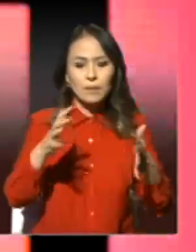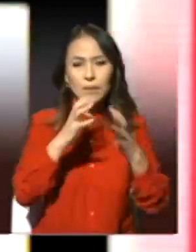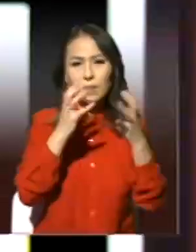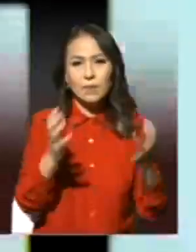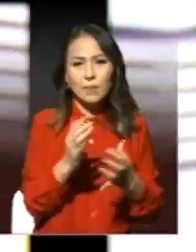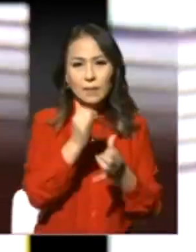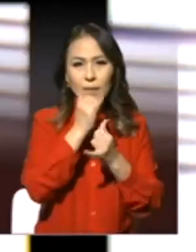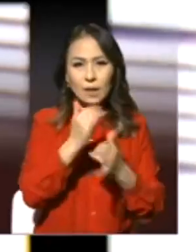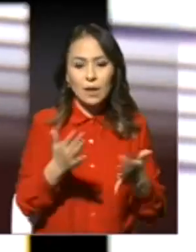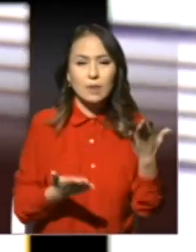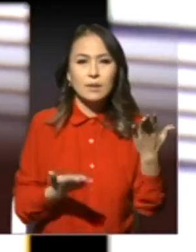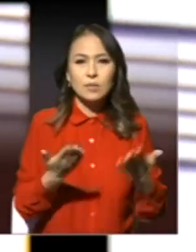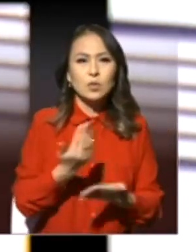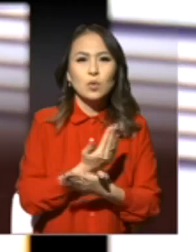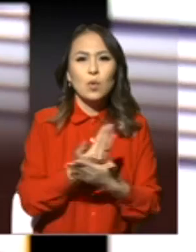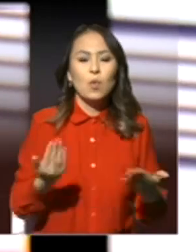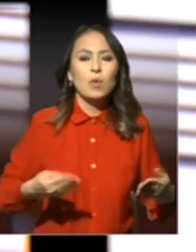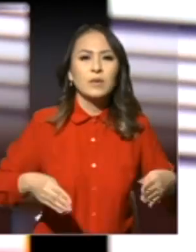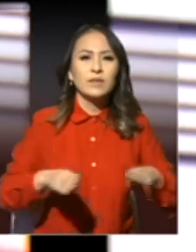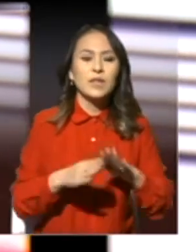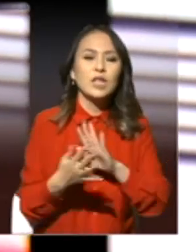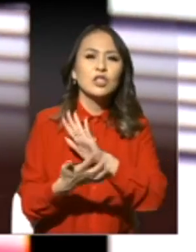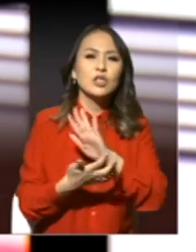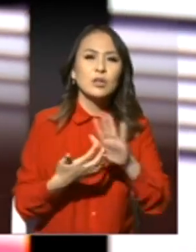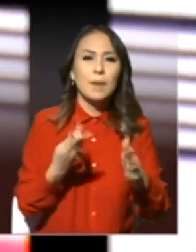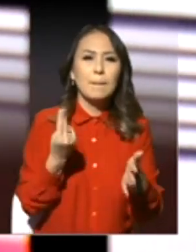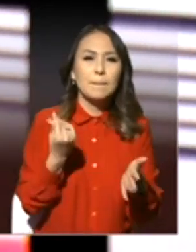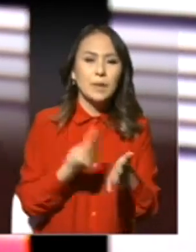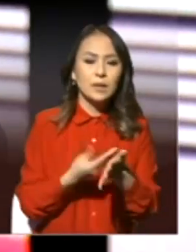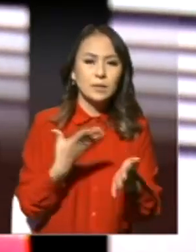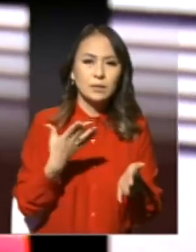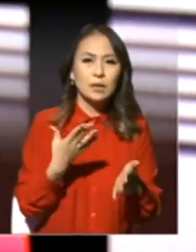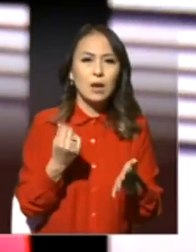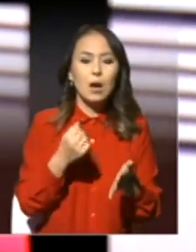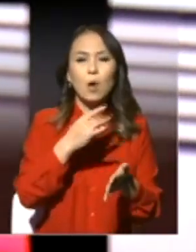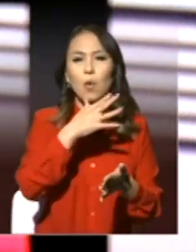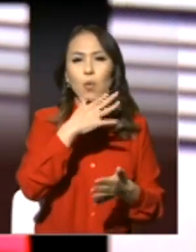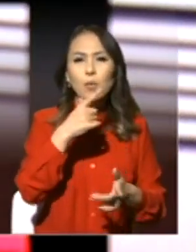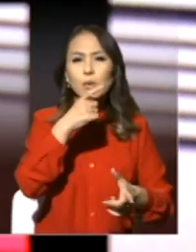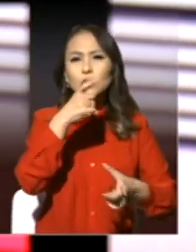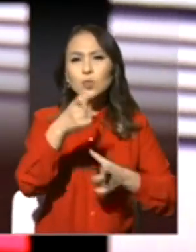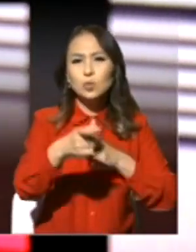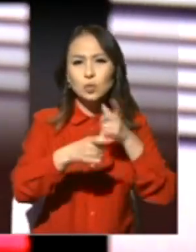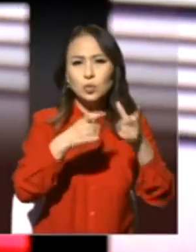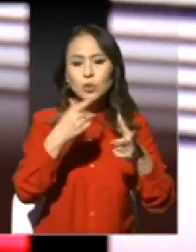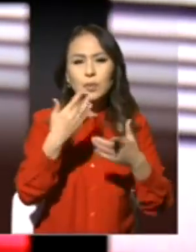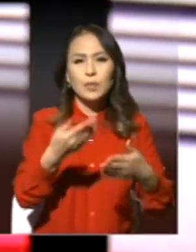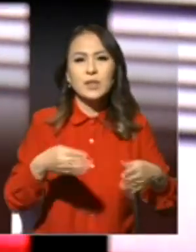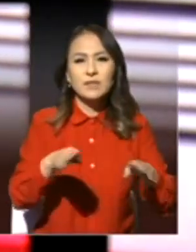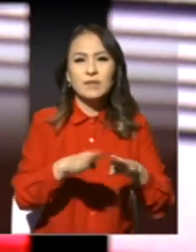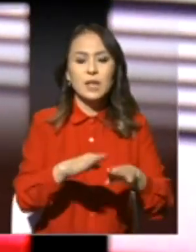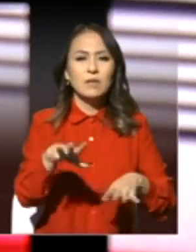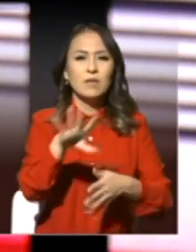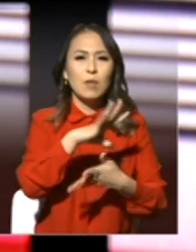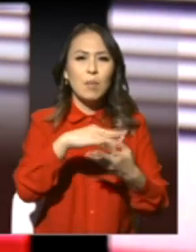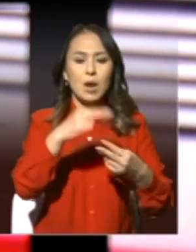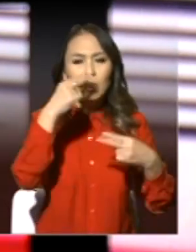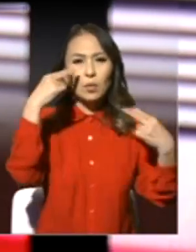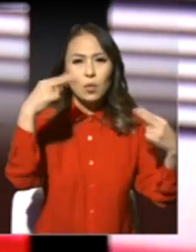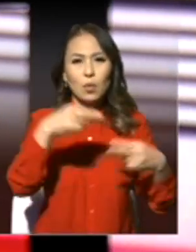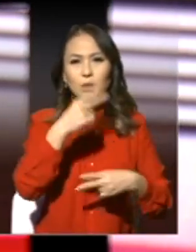алмайды. Ал мына жақта ол өнім жетпей жатады, бағасы қымбаттайды. Ал көпшілік шулап, мынау баға міне, мысалы, өзіміз барлығымыз куә